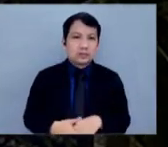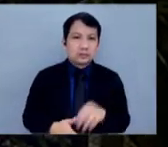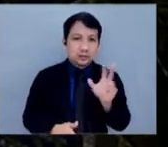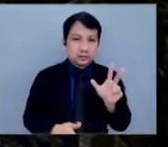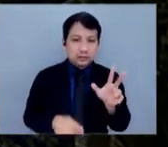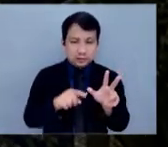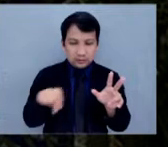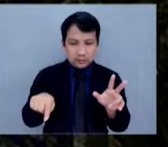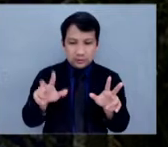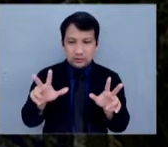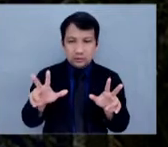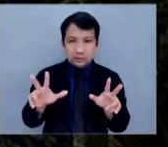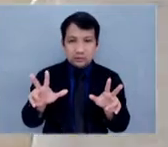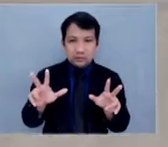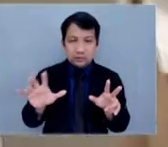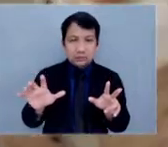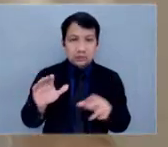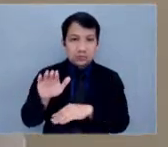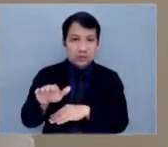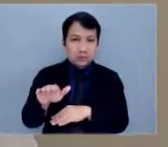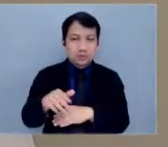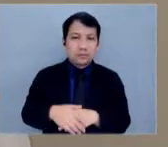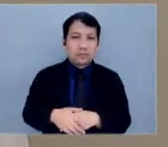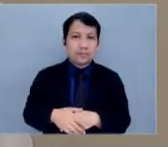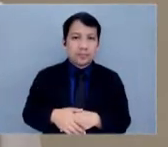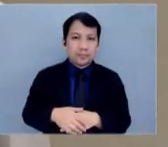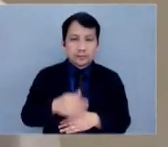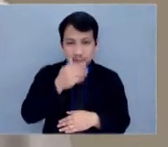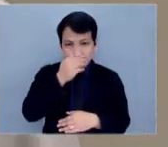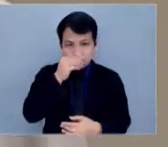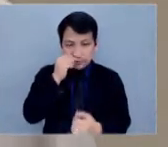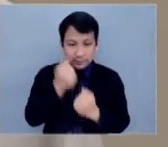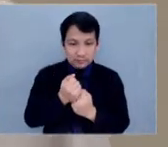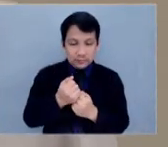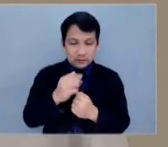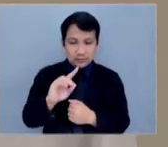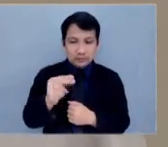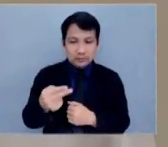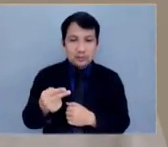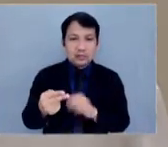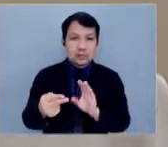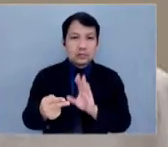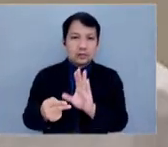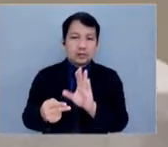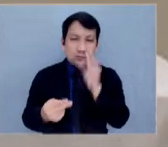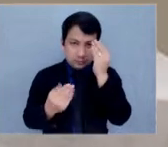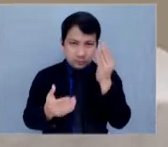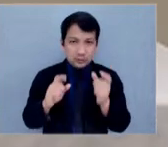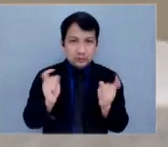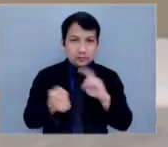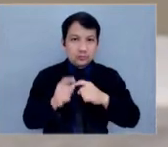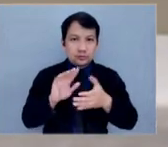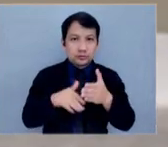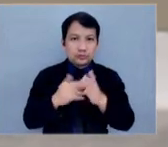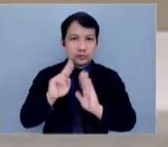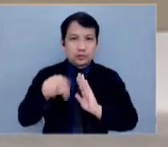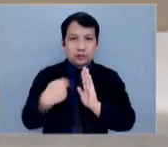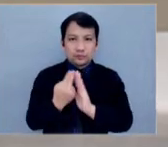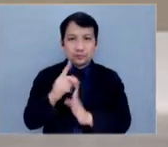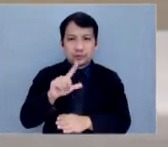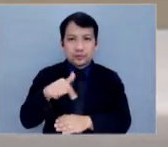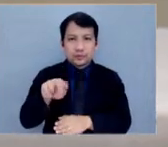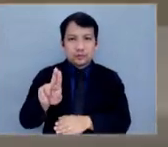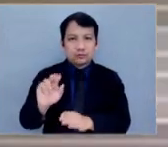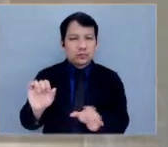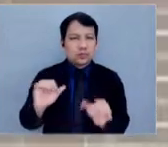hanggang 7:30 p.m. ang panghapon. Suportado ni Health Secretary Ted Erbosa ang adjusted school hours ng mga LGU ngayong mainit ang